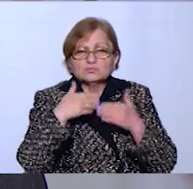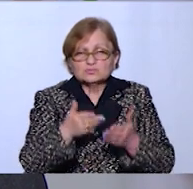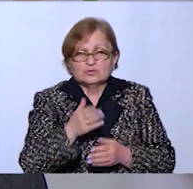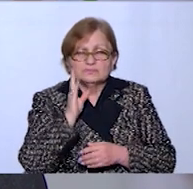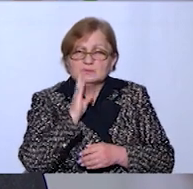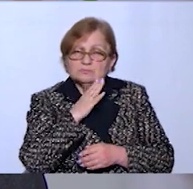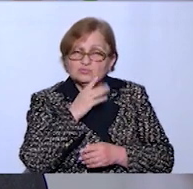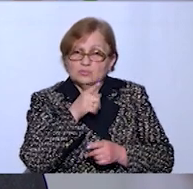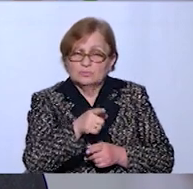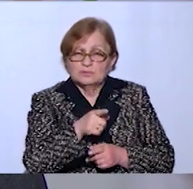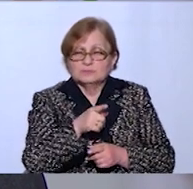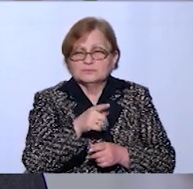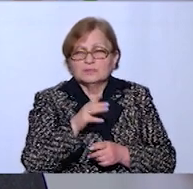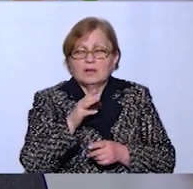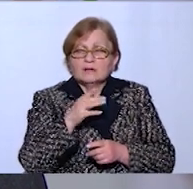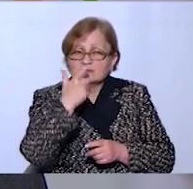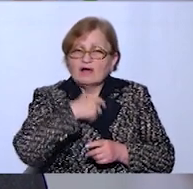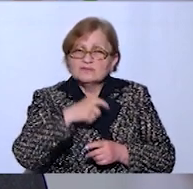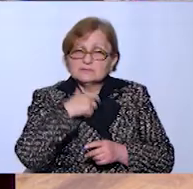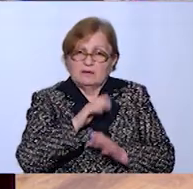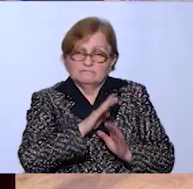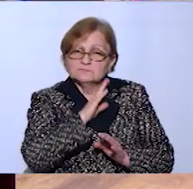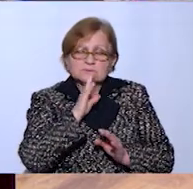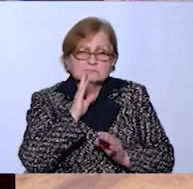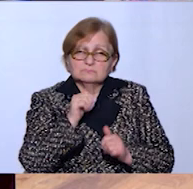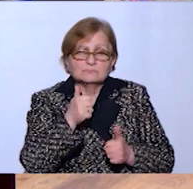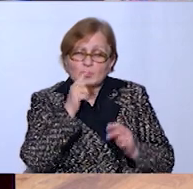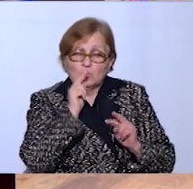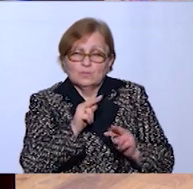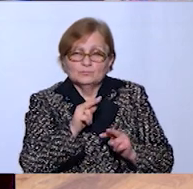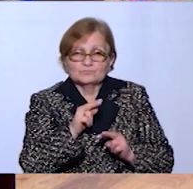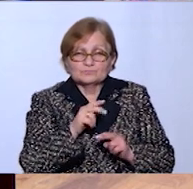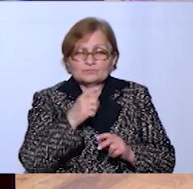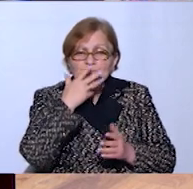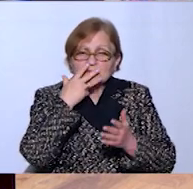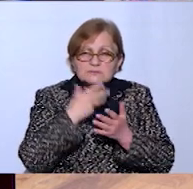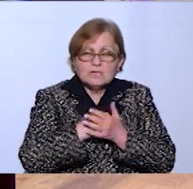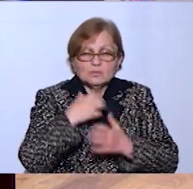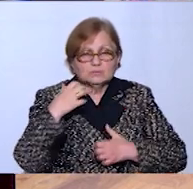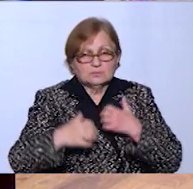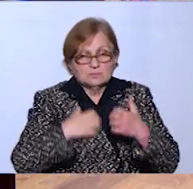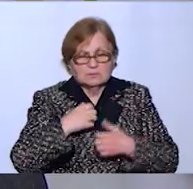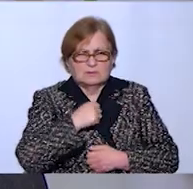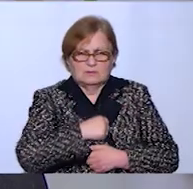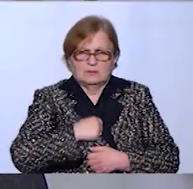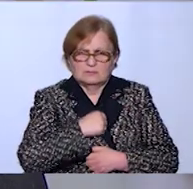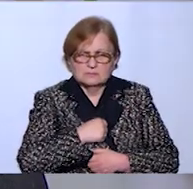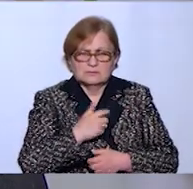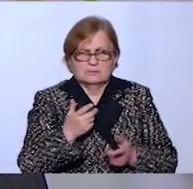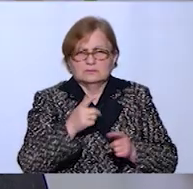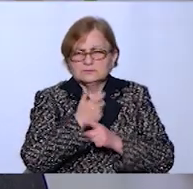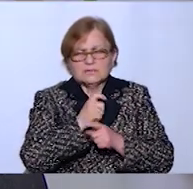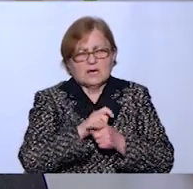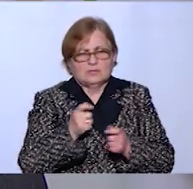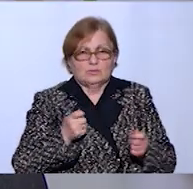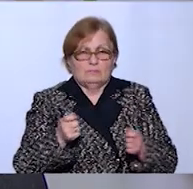რაც შენთვის მიუღებელია, ხო? რეკომენდაცია არის ესეთი, რომ გაჩერდი და დათვალე ათამდე და 10 წამის მერე